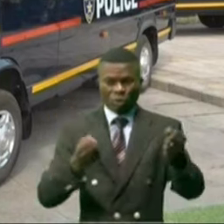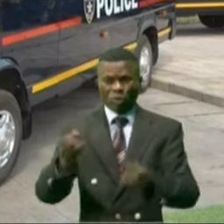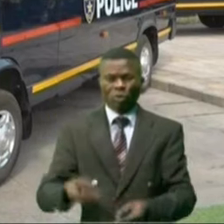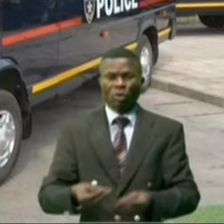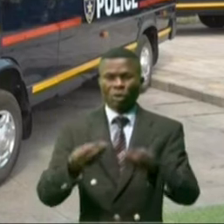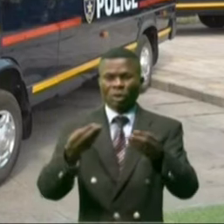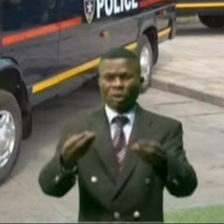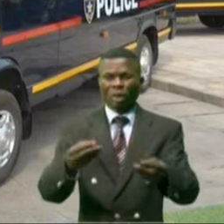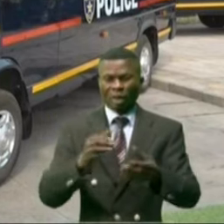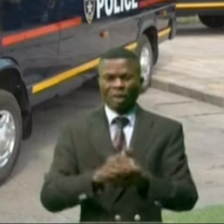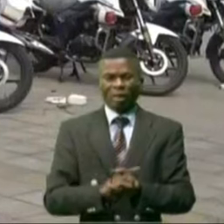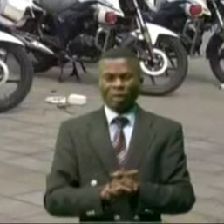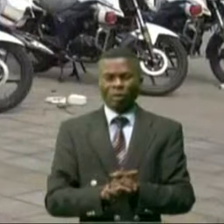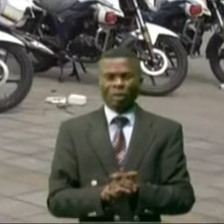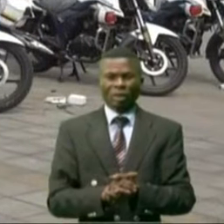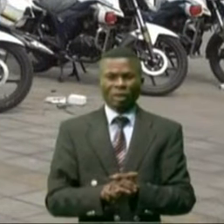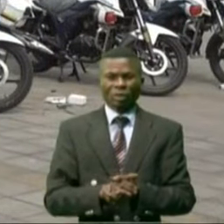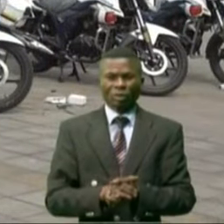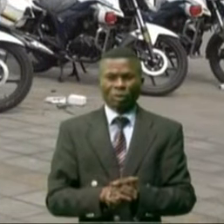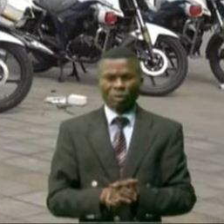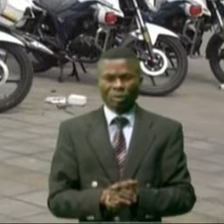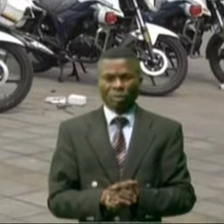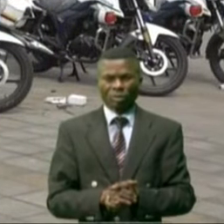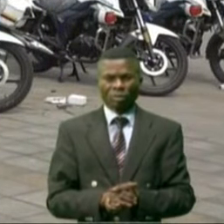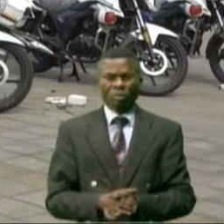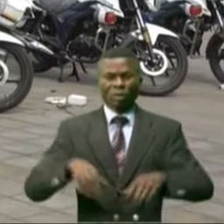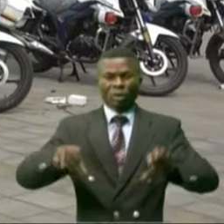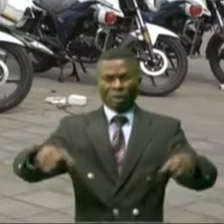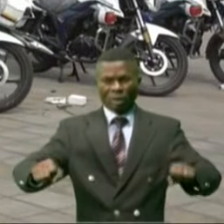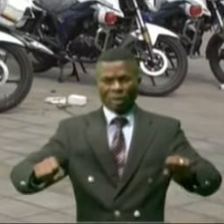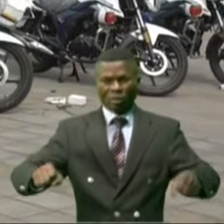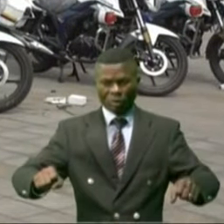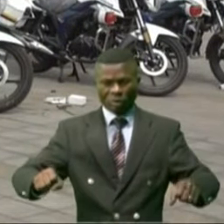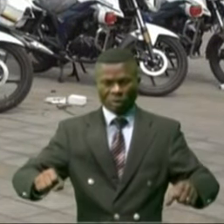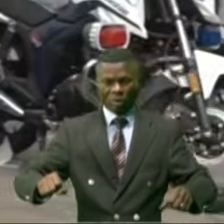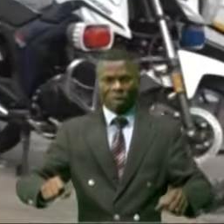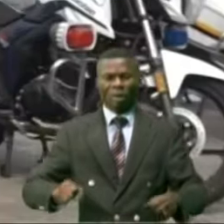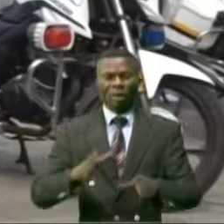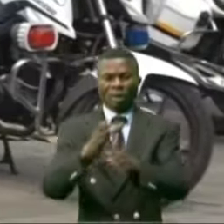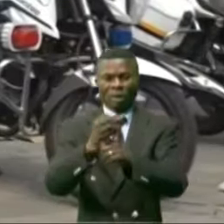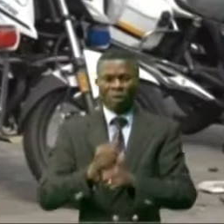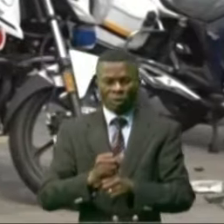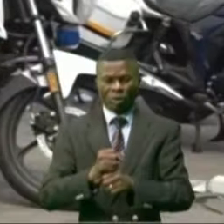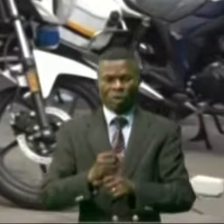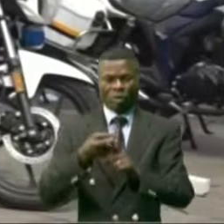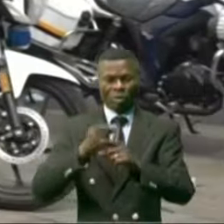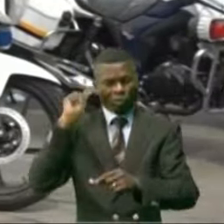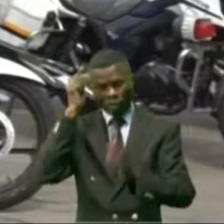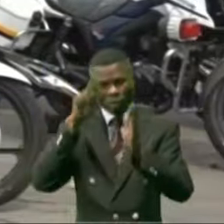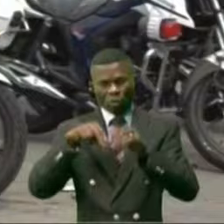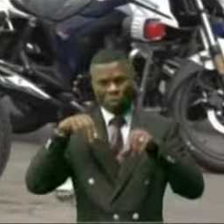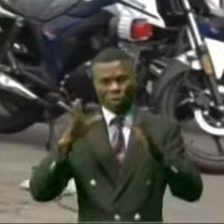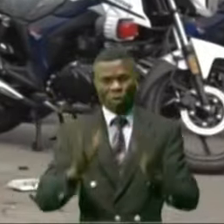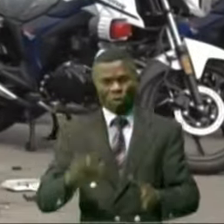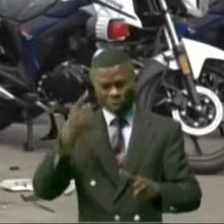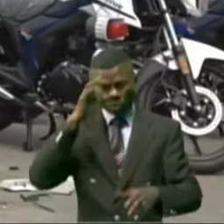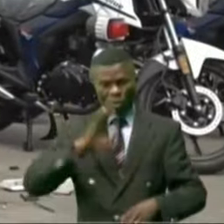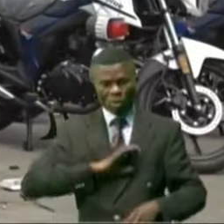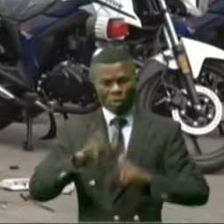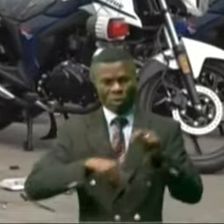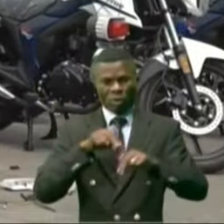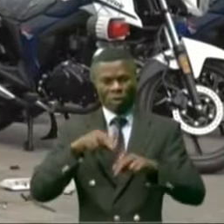et 25 engins roulants, entendez, des motos. Une acquisition du gouvernement congolais pour la police nationale